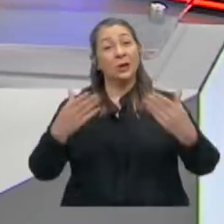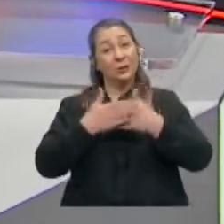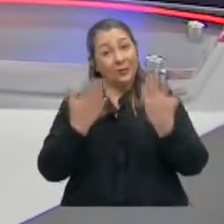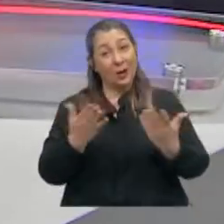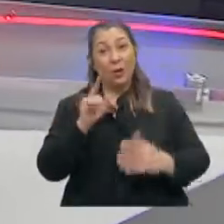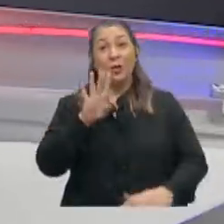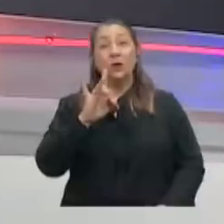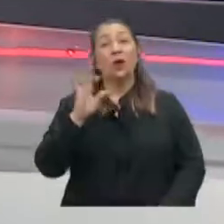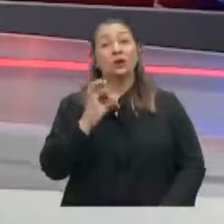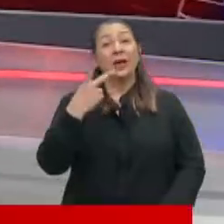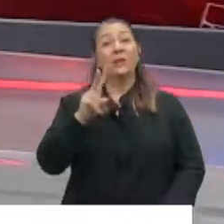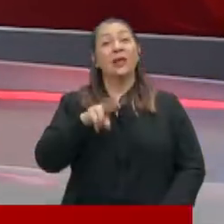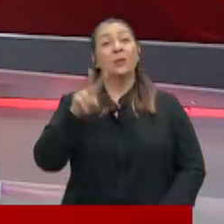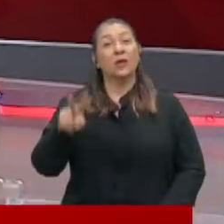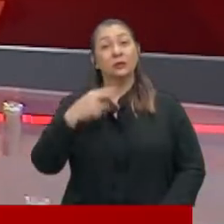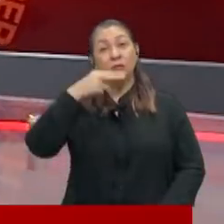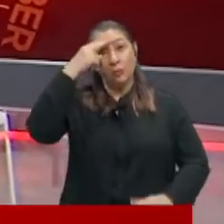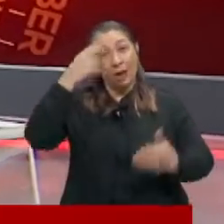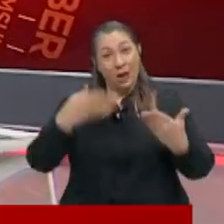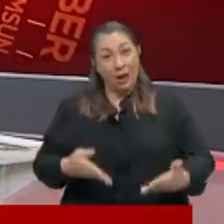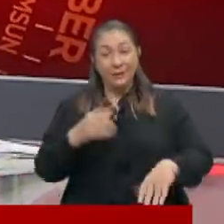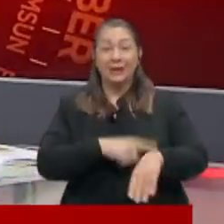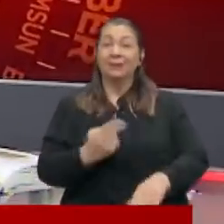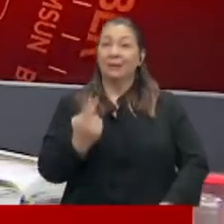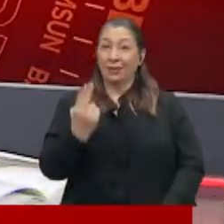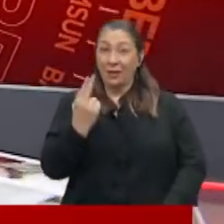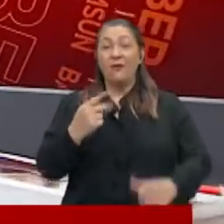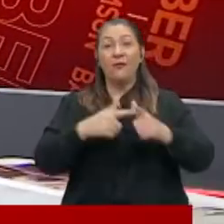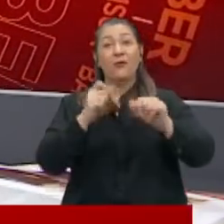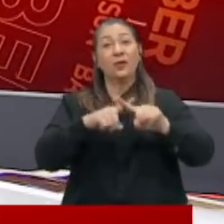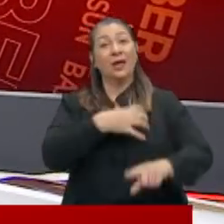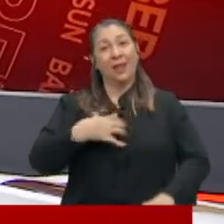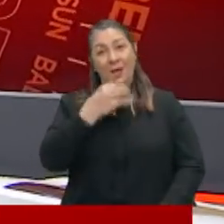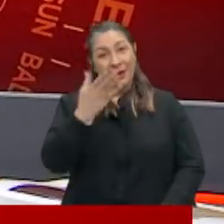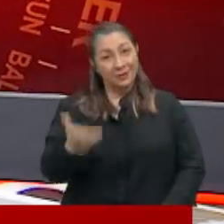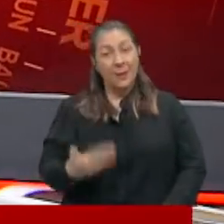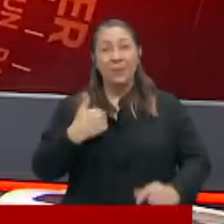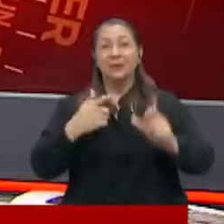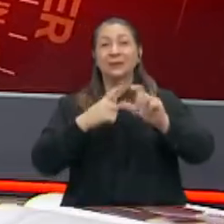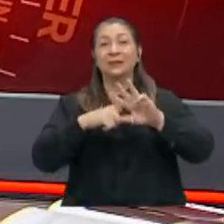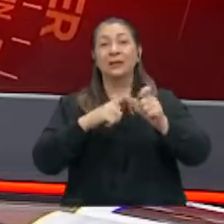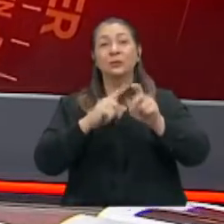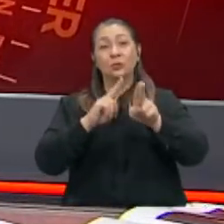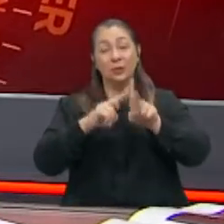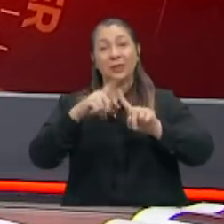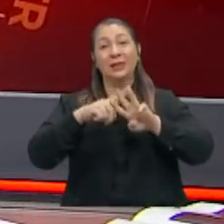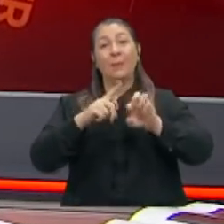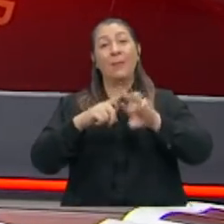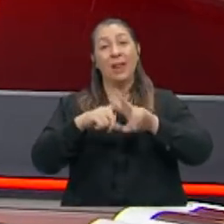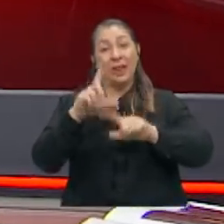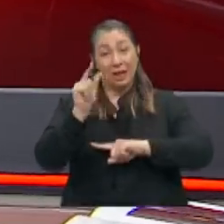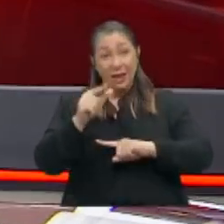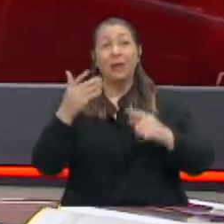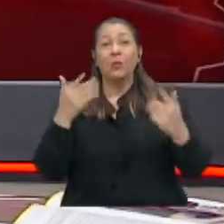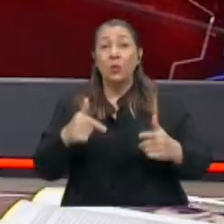İyi akşamlar. 14 Ocak 2022 Cuma. Saat 19. Fox Ana Haber'desiniz. Ben Selçuk Tepeli ve bugün etiketimiz